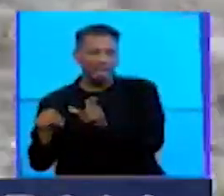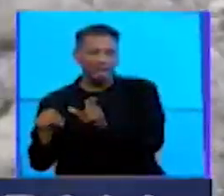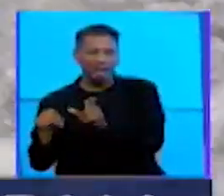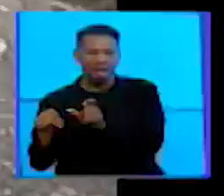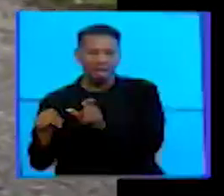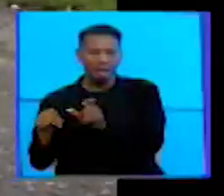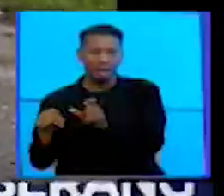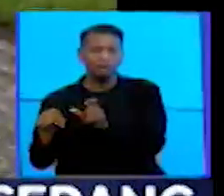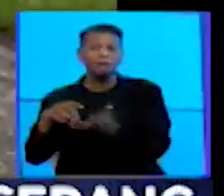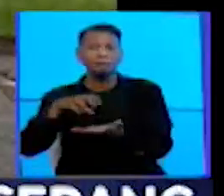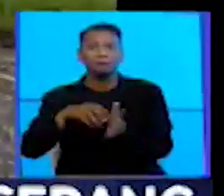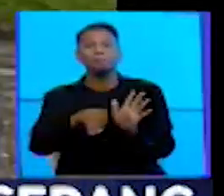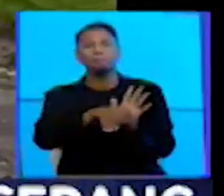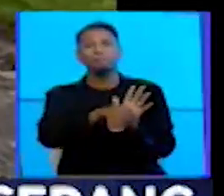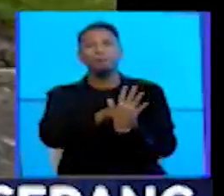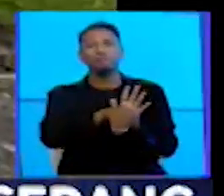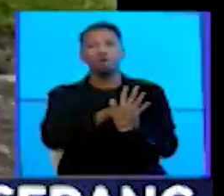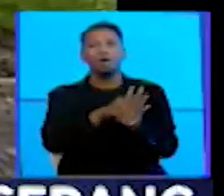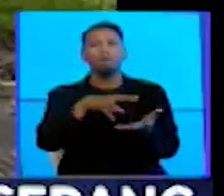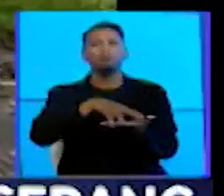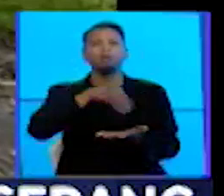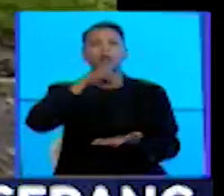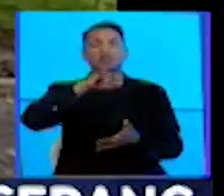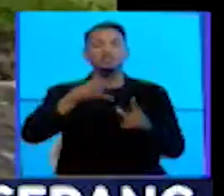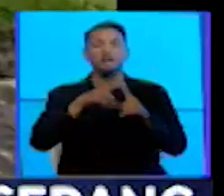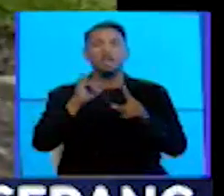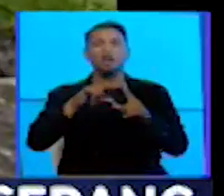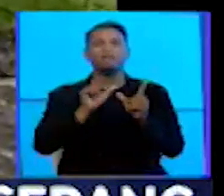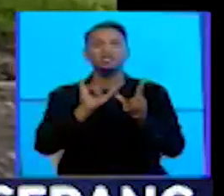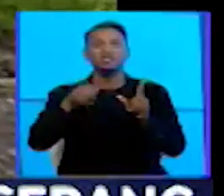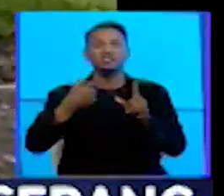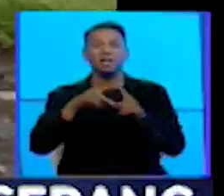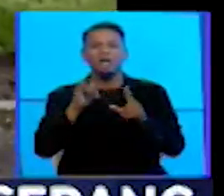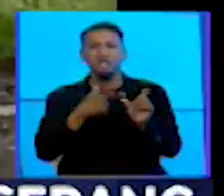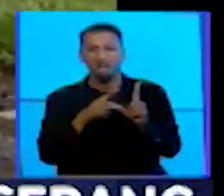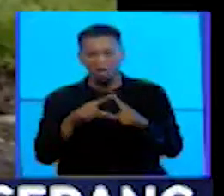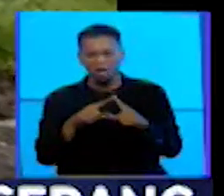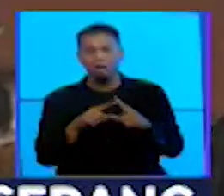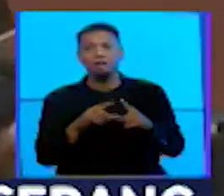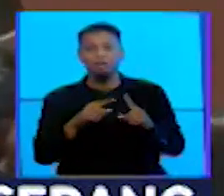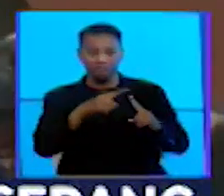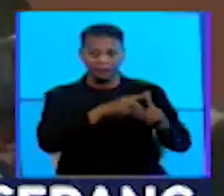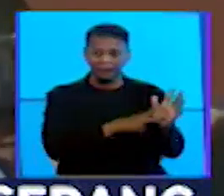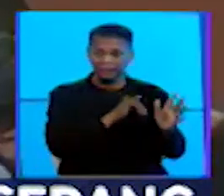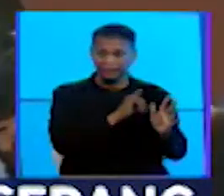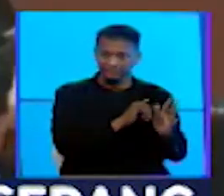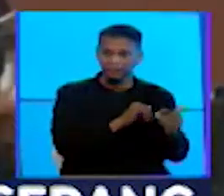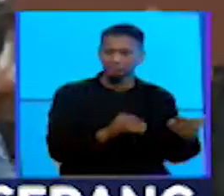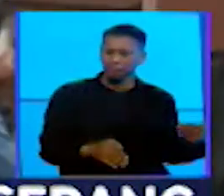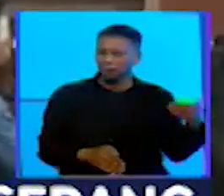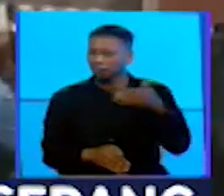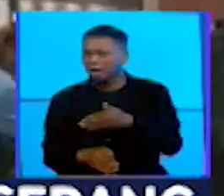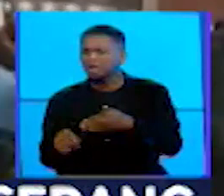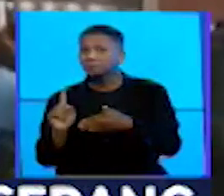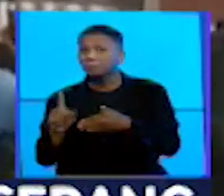Jaya. Aparat bersama Forkopimda Kabupaten Puncak datang untuk mengecek lokasi penganiayaan tukang ojek dan kamp pekerja PT Unggul